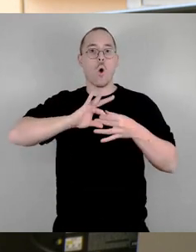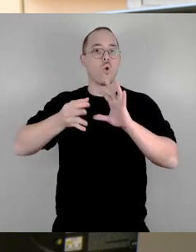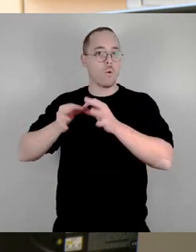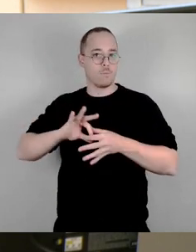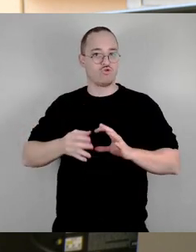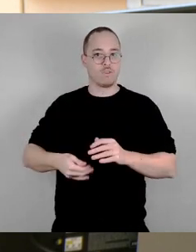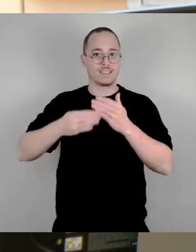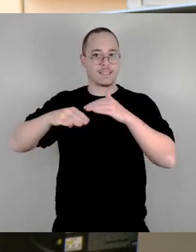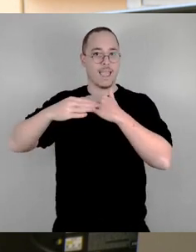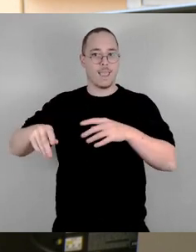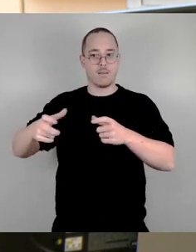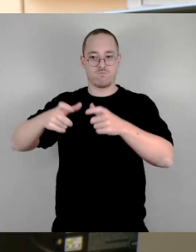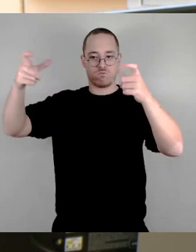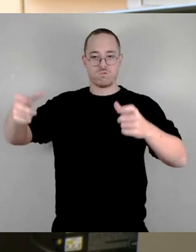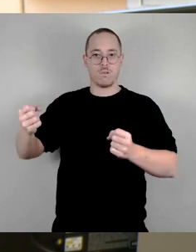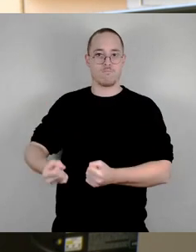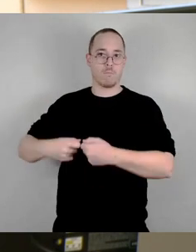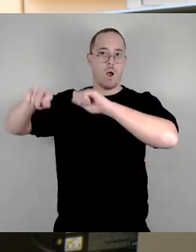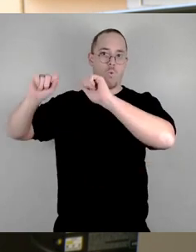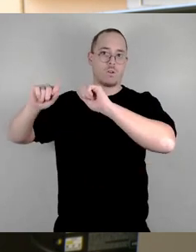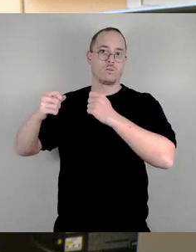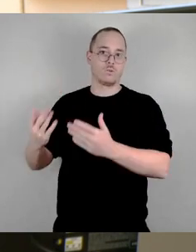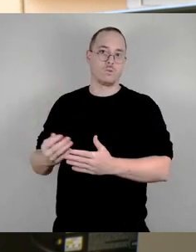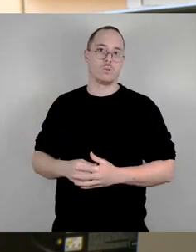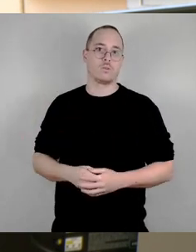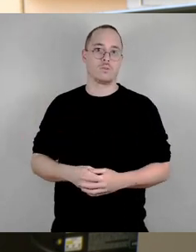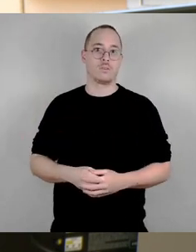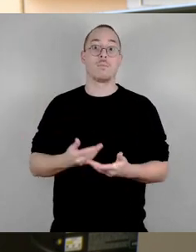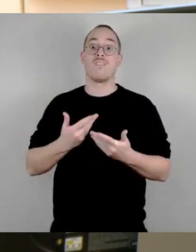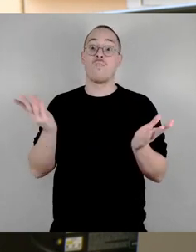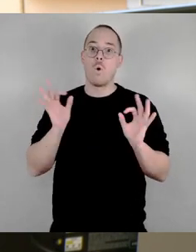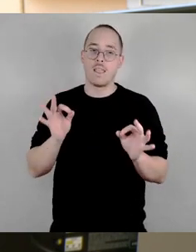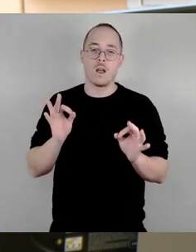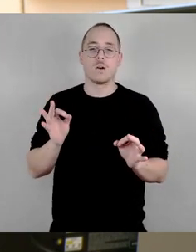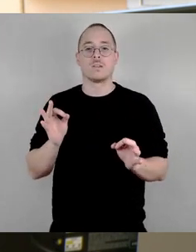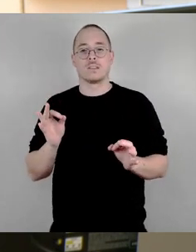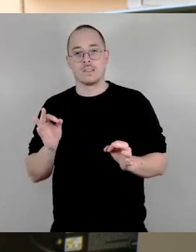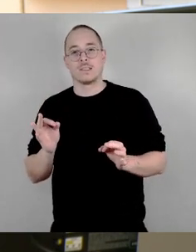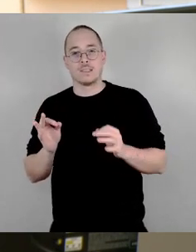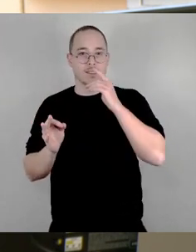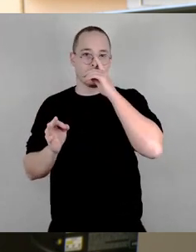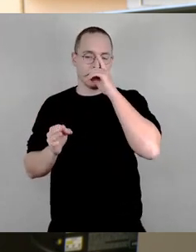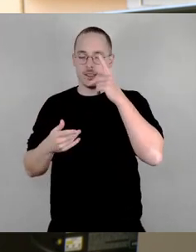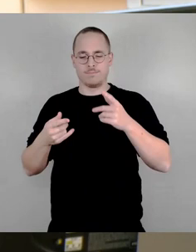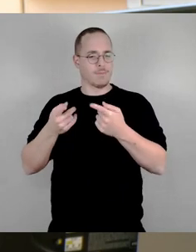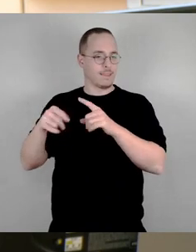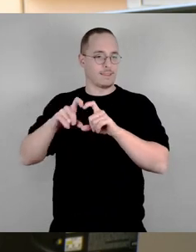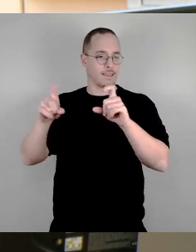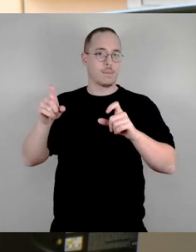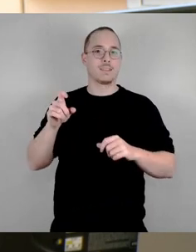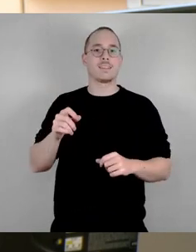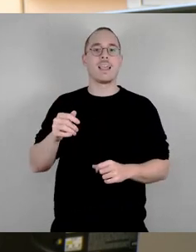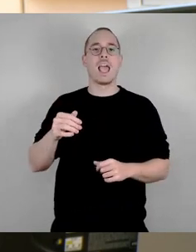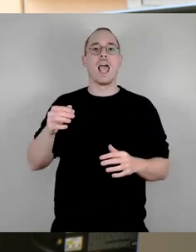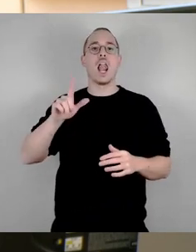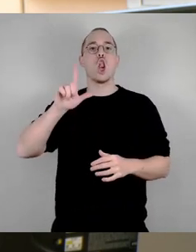Mein persönliches Schmeckerchen ist übrigens unter der Löbtauer Brücke. Eine neue Skateanlage soll etabliert werden mit dem schönen Namen Under the